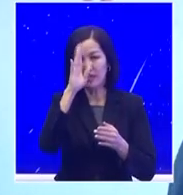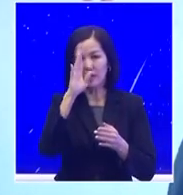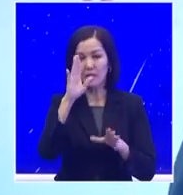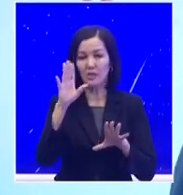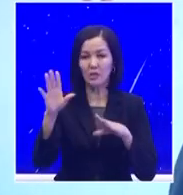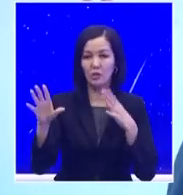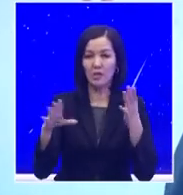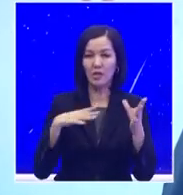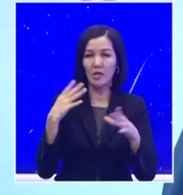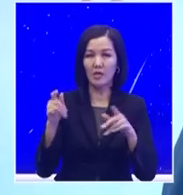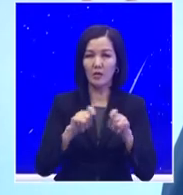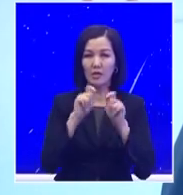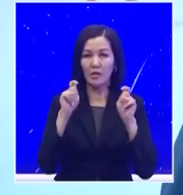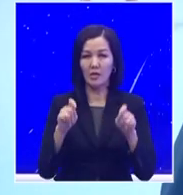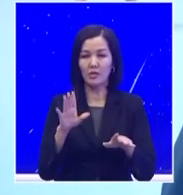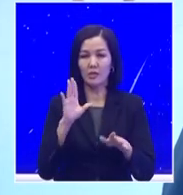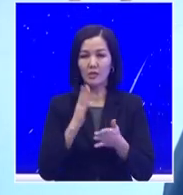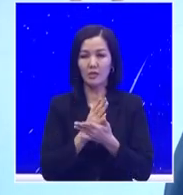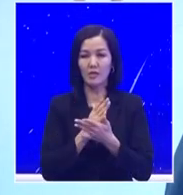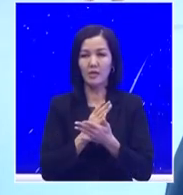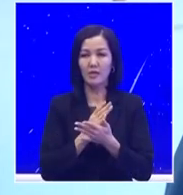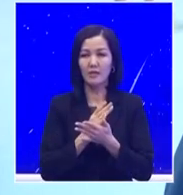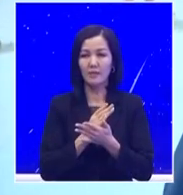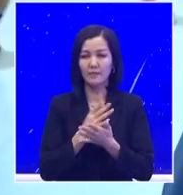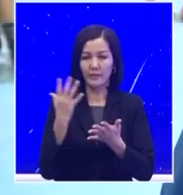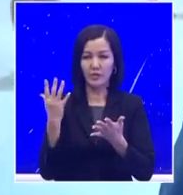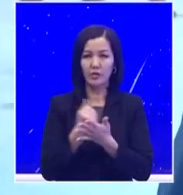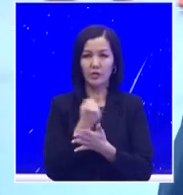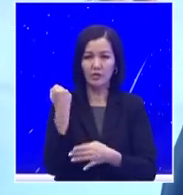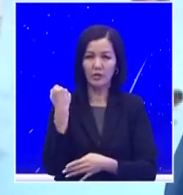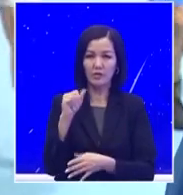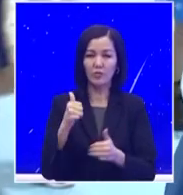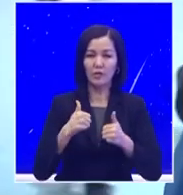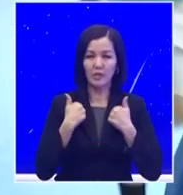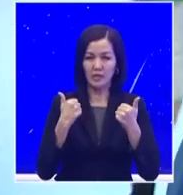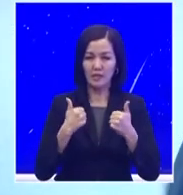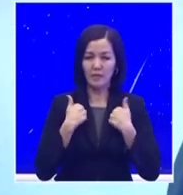ашылуымен құттықтаймын. Біз тек екінші маусымнан тек қана жеңіс күтеміз. Өйткені